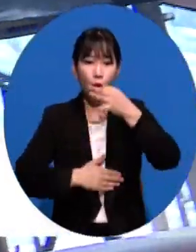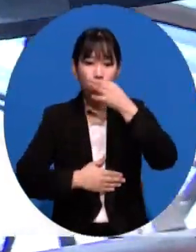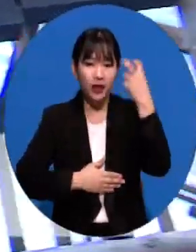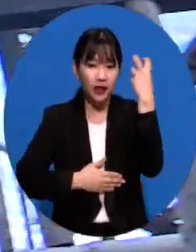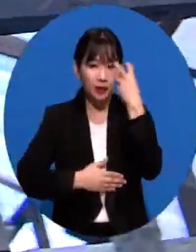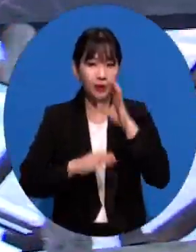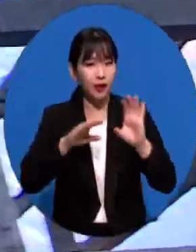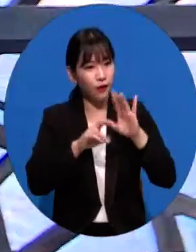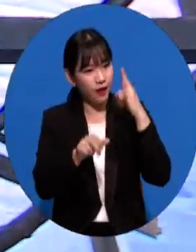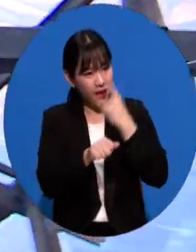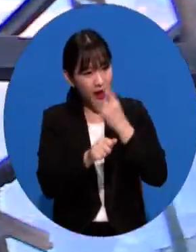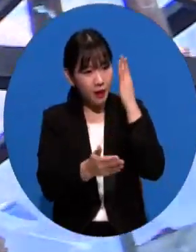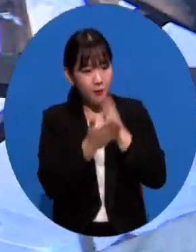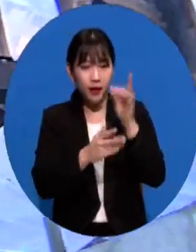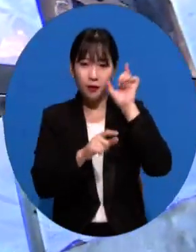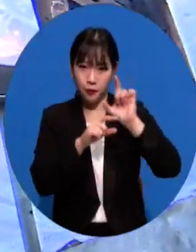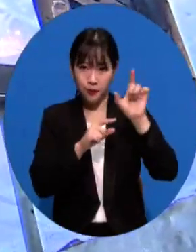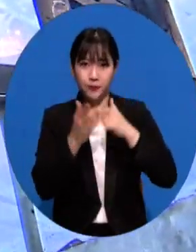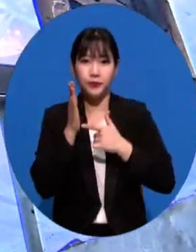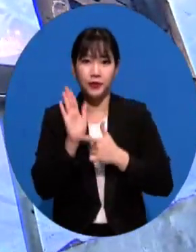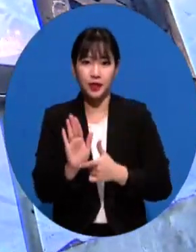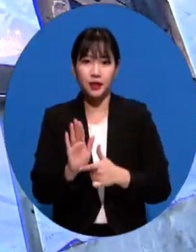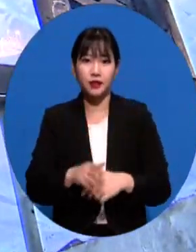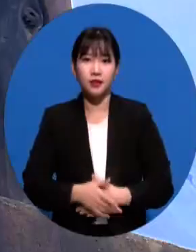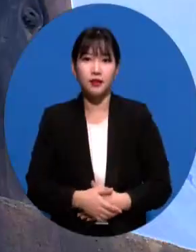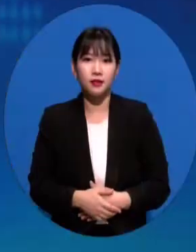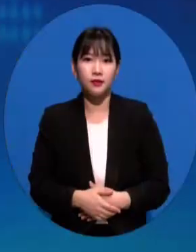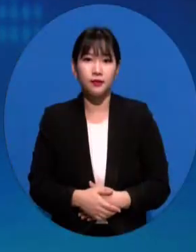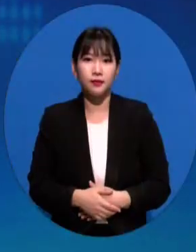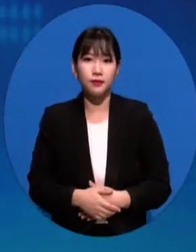감사 청구 등을 검토하겠다고 밝혔습니다